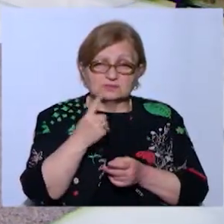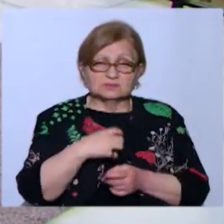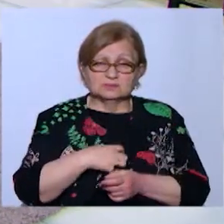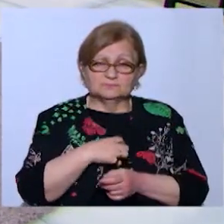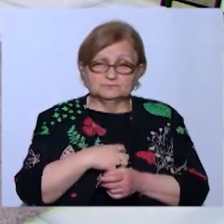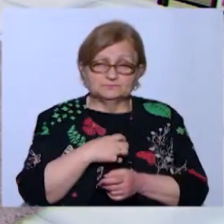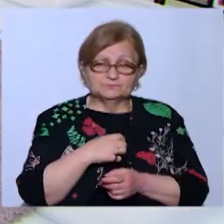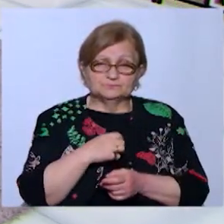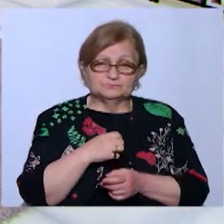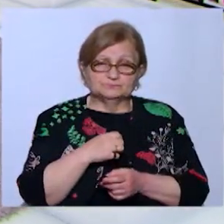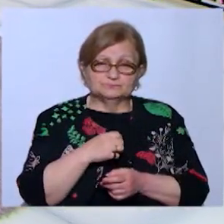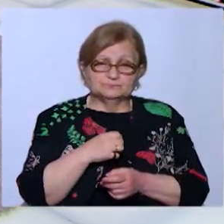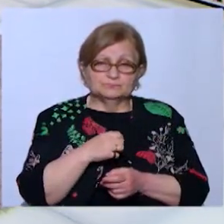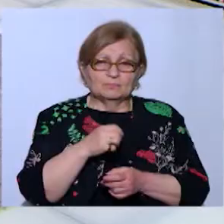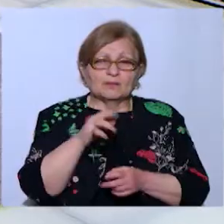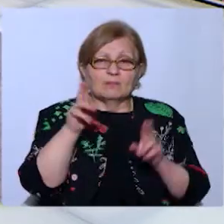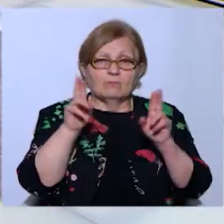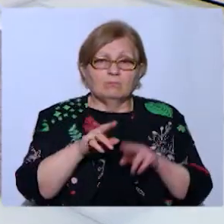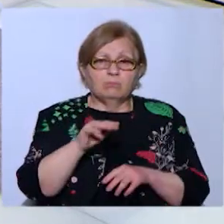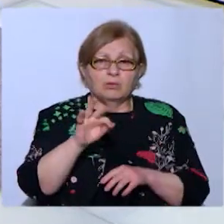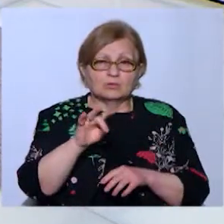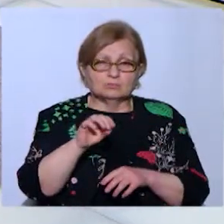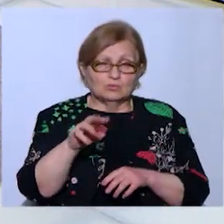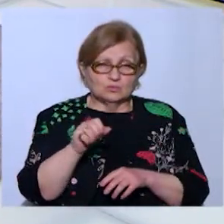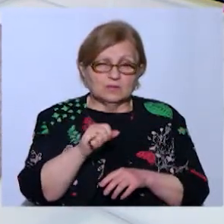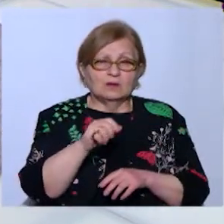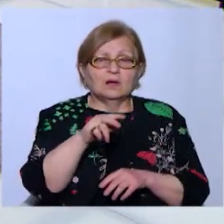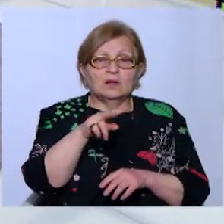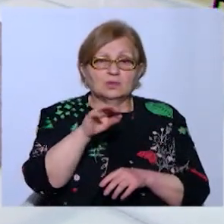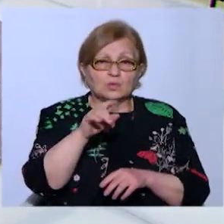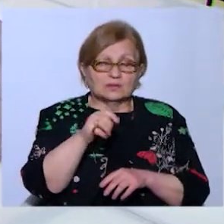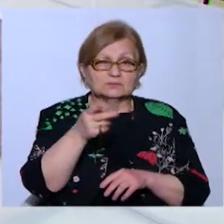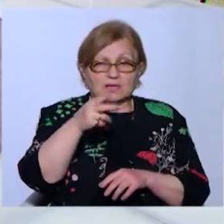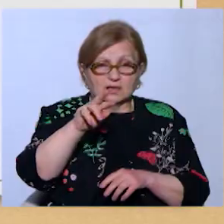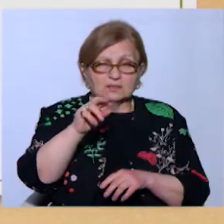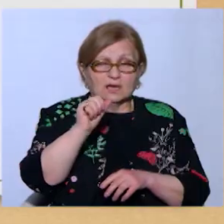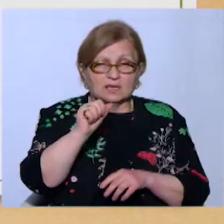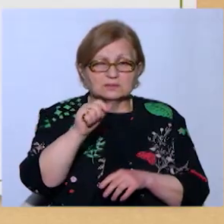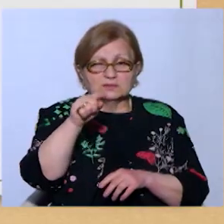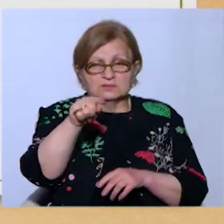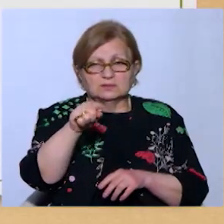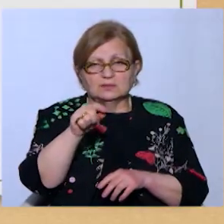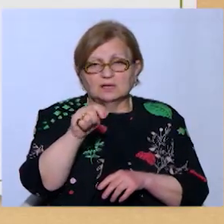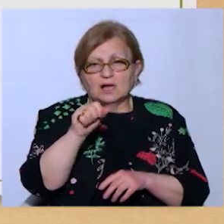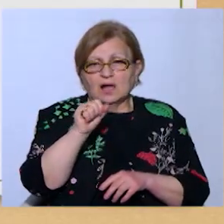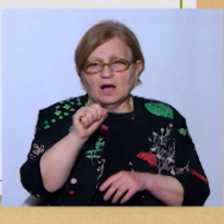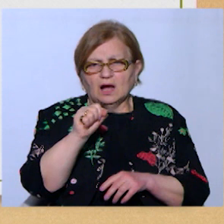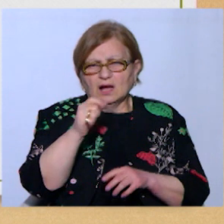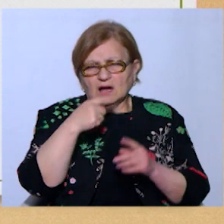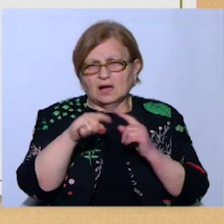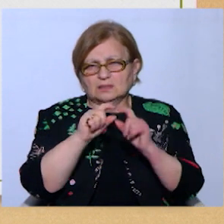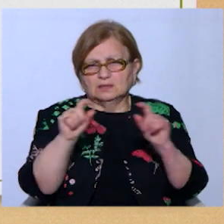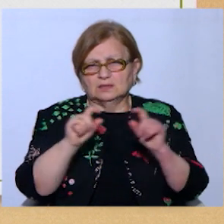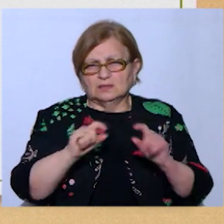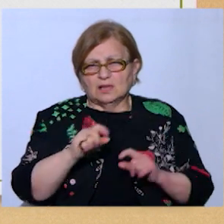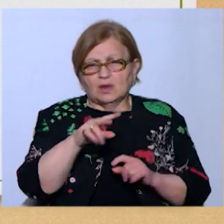საჭირო ფორმულა, იგივეობა, რომ ლოგარითმი ახარისხად n-ის ფუძით b ხარისხად m-დან, ეს არის m-n-დი გამრავლებული